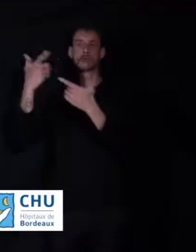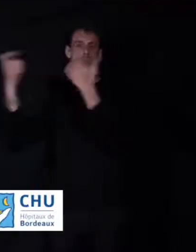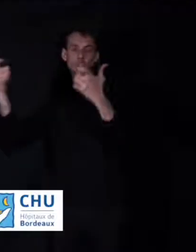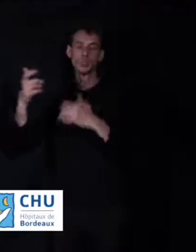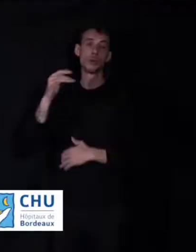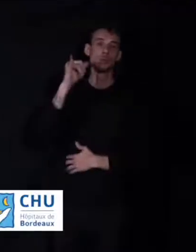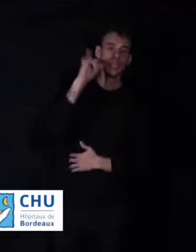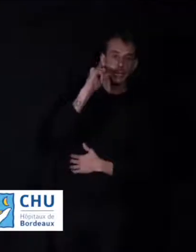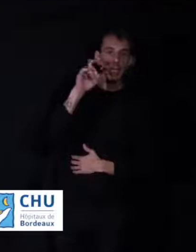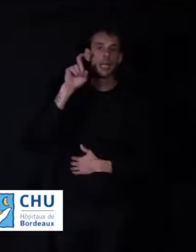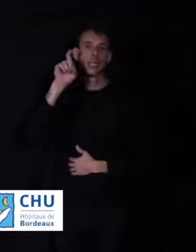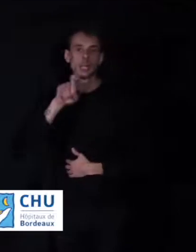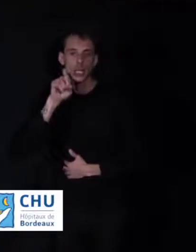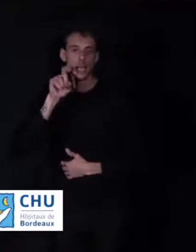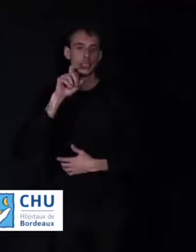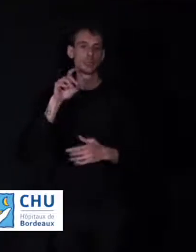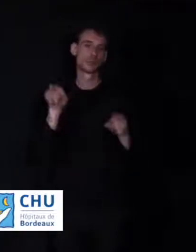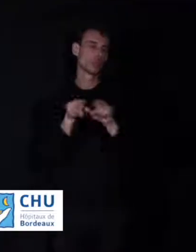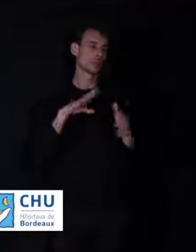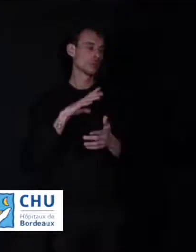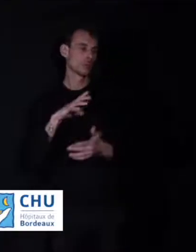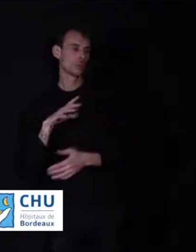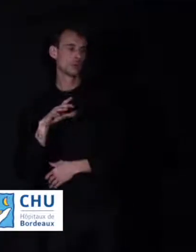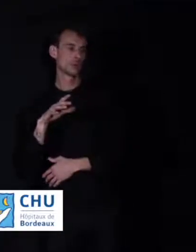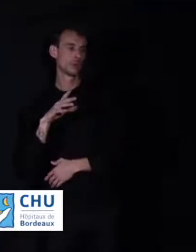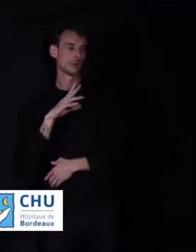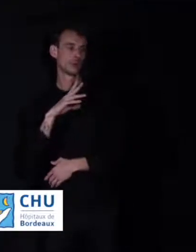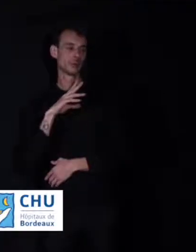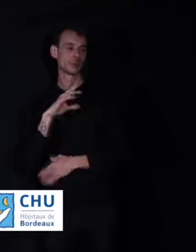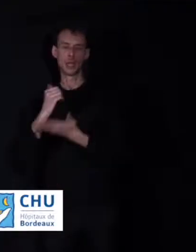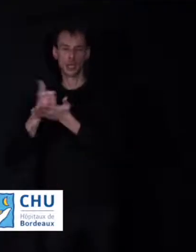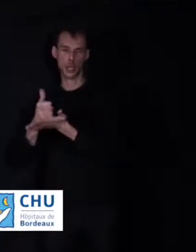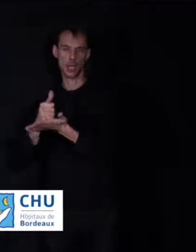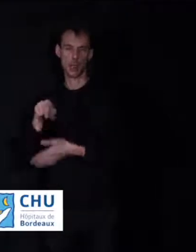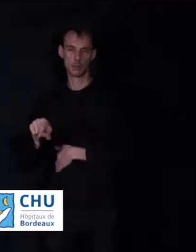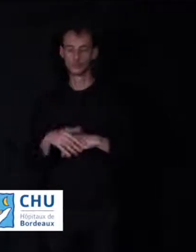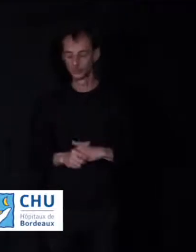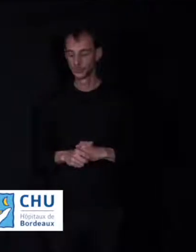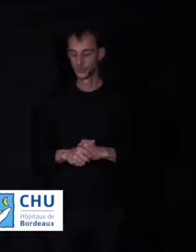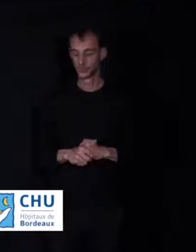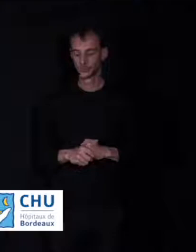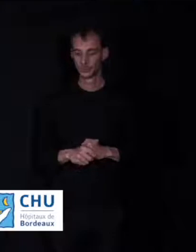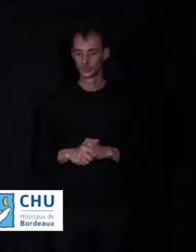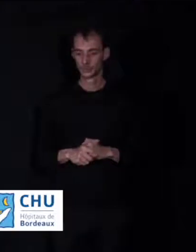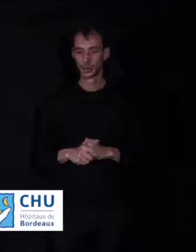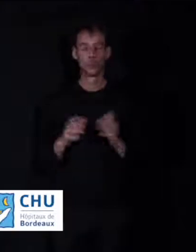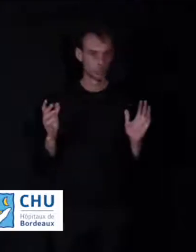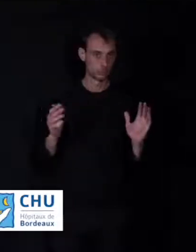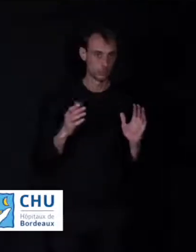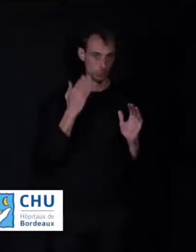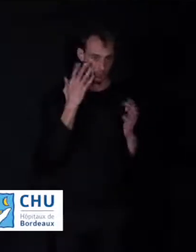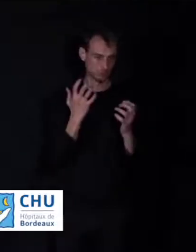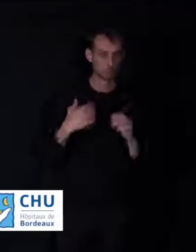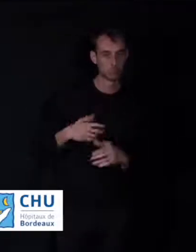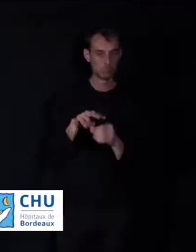et enfin du Moyen-Orient comme l'Iran. Donc si on essaie de faire une image assez macroscopique de cette étude, on voit que